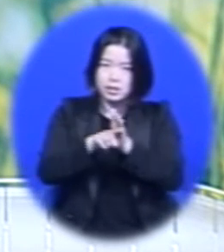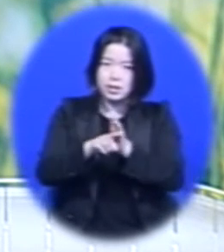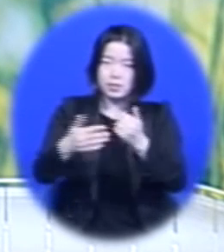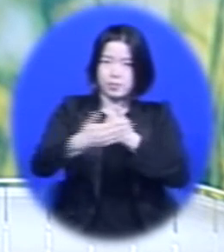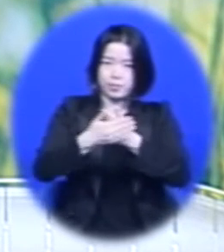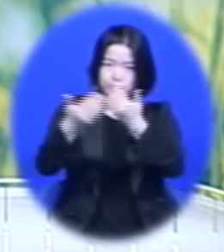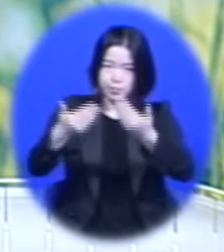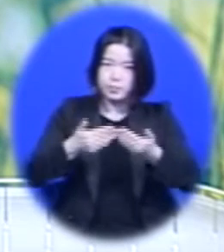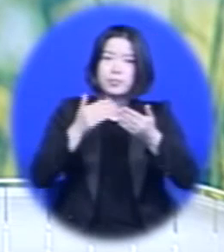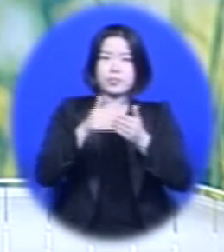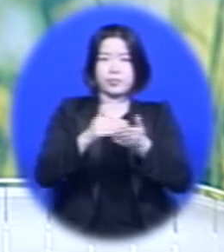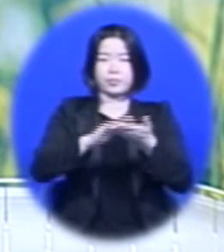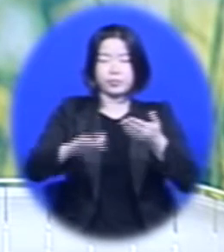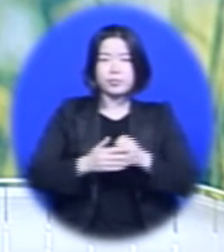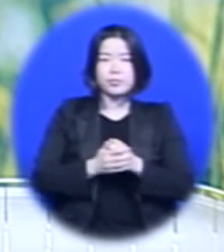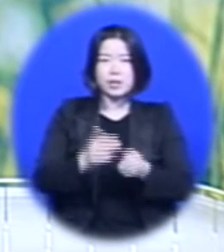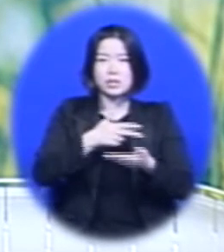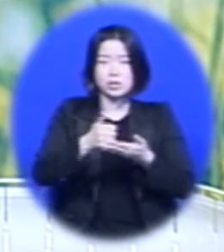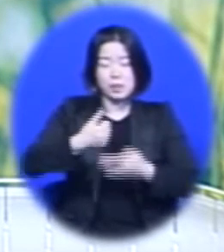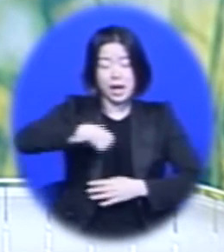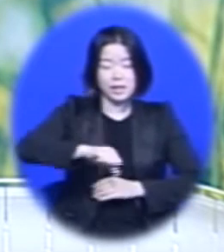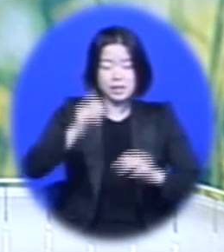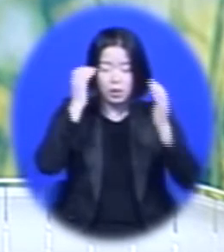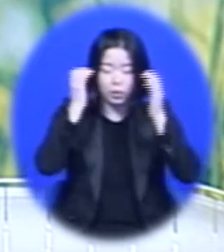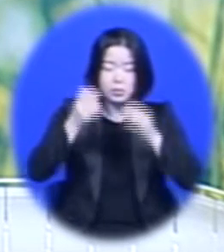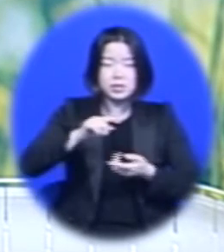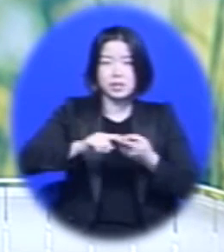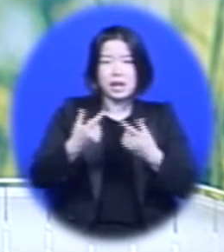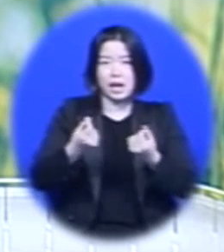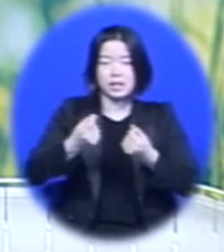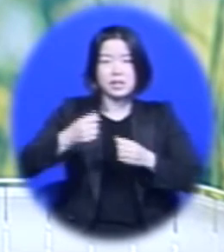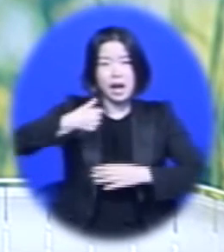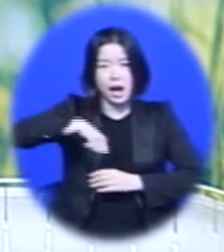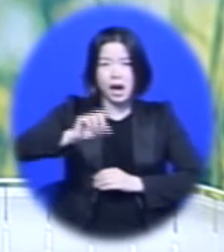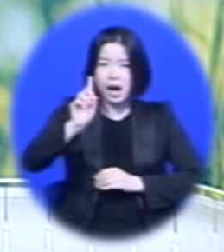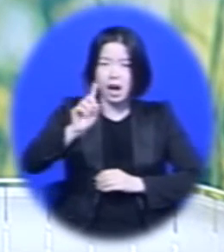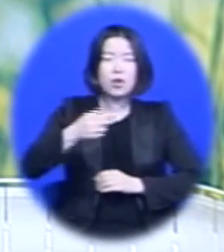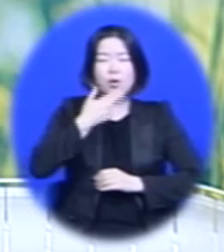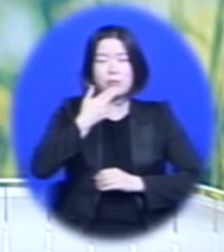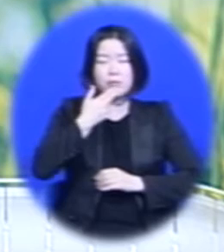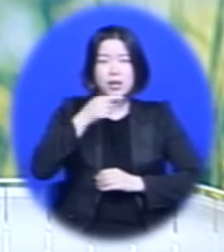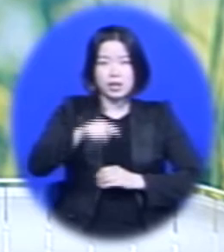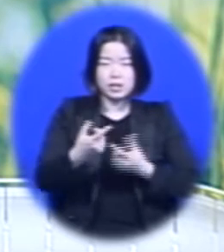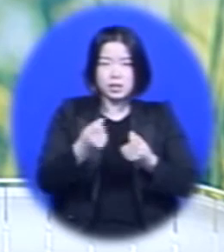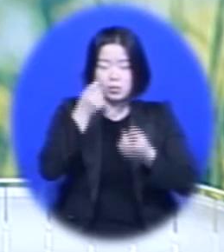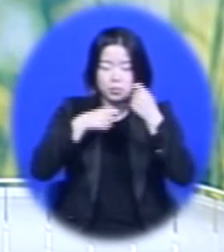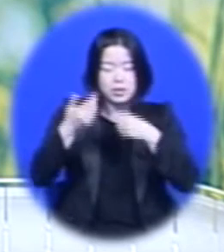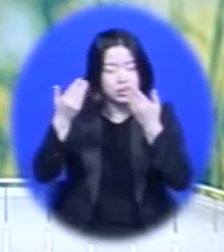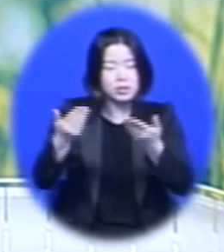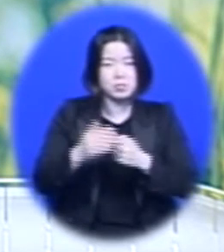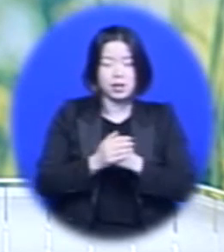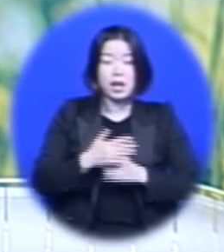격려하셨습니다. 주님, 아들이 고통스럽지 않은 날이 단 하루도 없었습니다. 라고 울면서 기도드리면 주님은